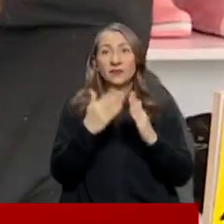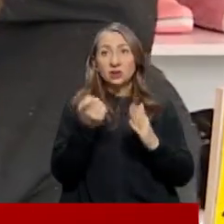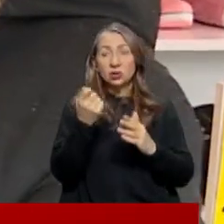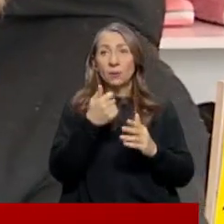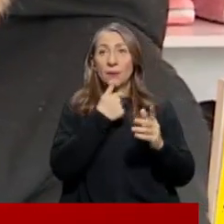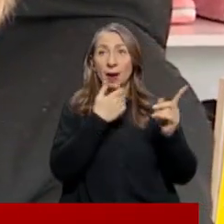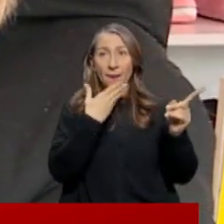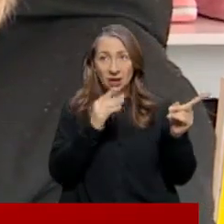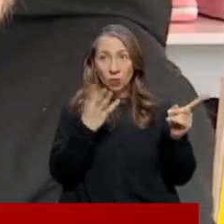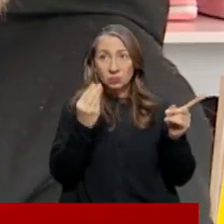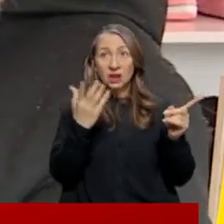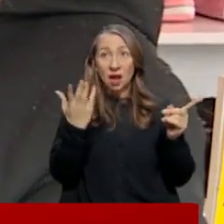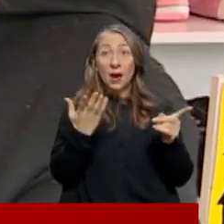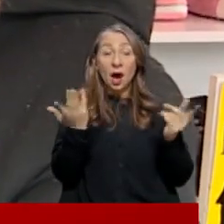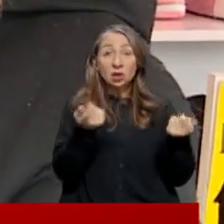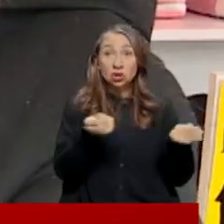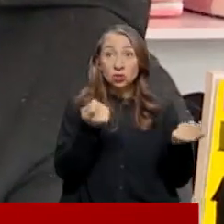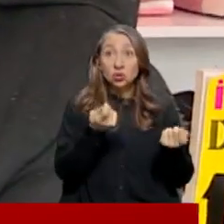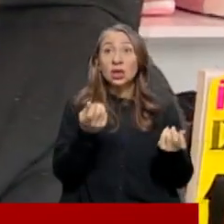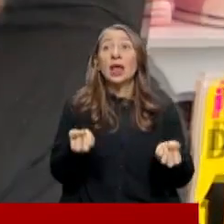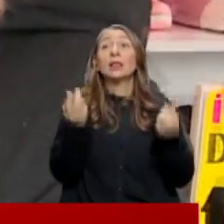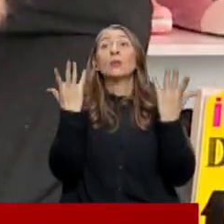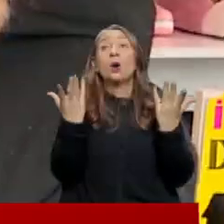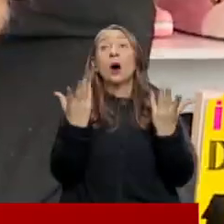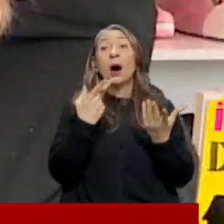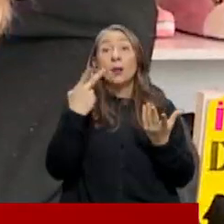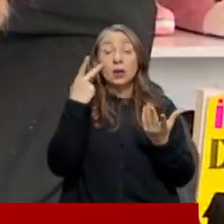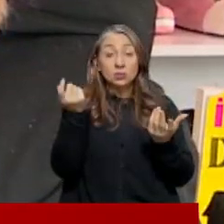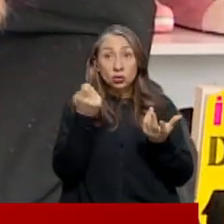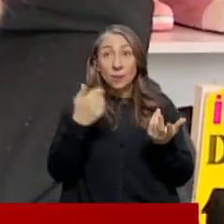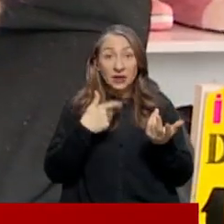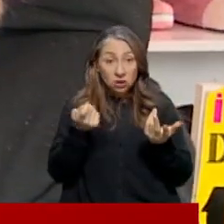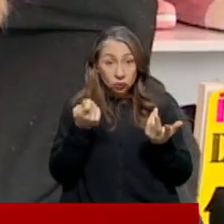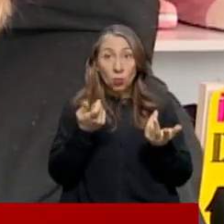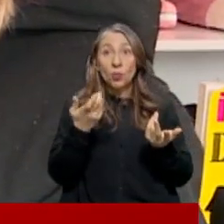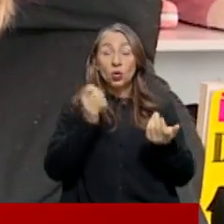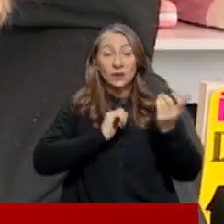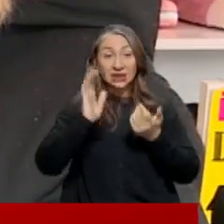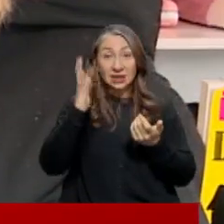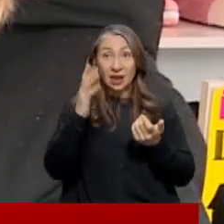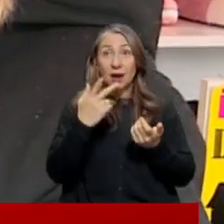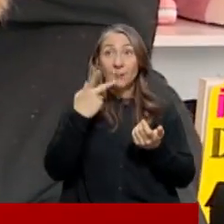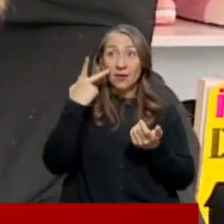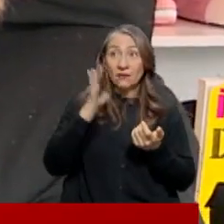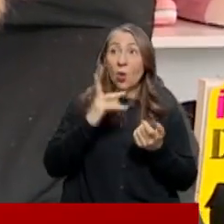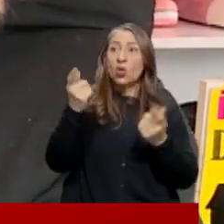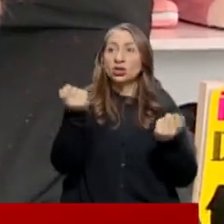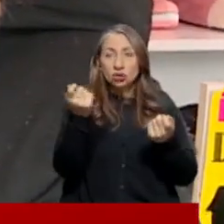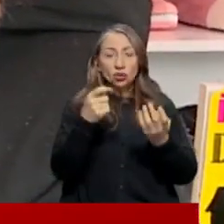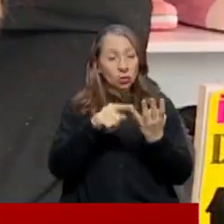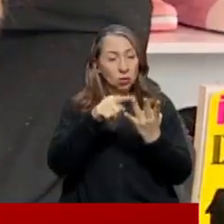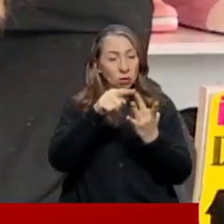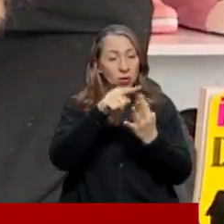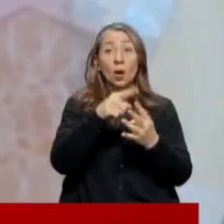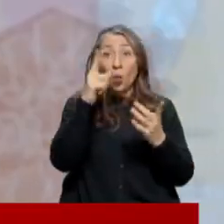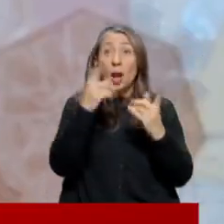çalışıyorum. Babam emekli olmasına rağmen hala çalışıyor ve yetmiyor. Ablam çalışıyor, ben çalışıyorum. Üniversiteye giden ablam var, o da çalışıyor. Ona